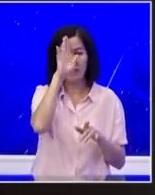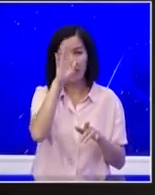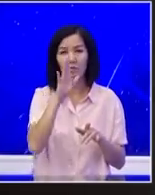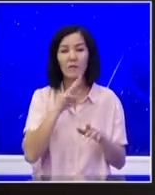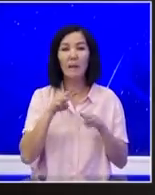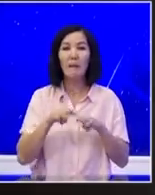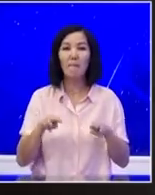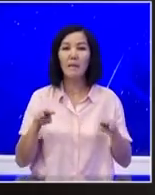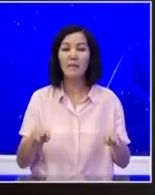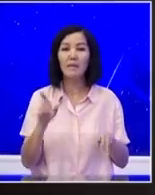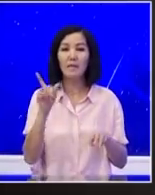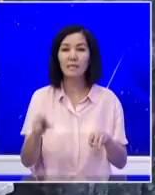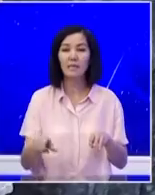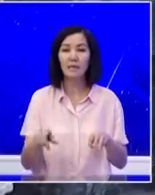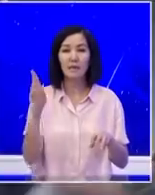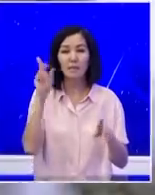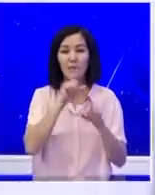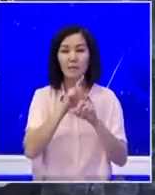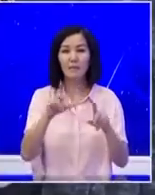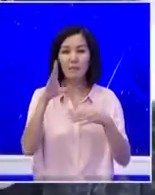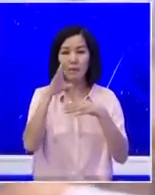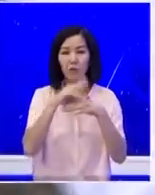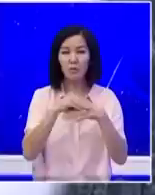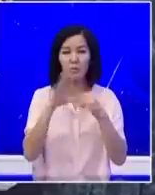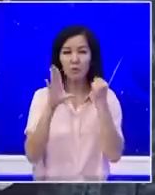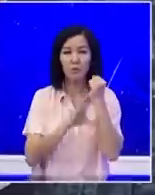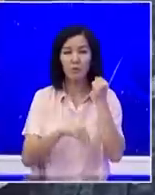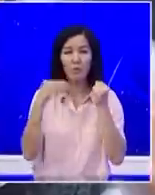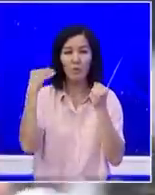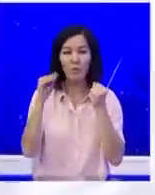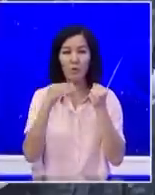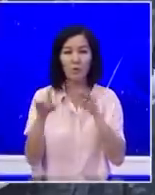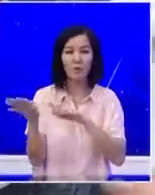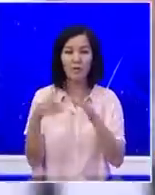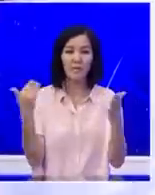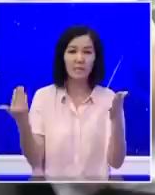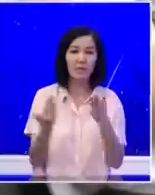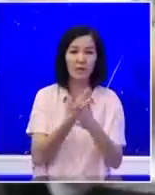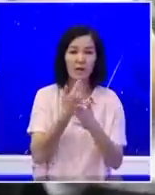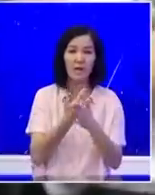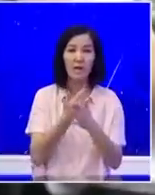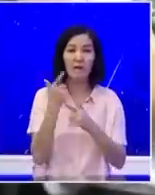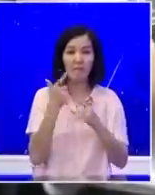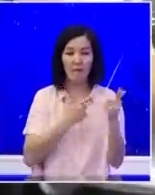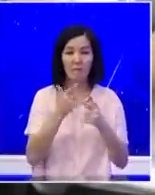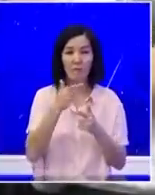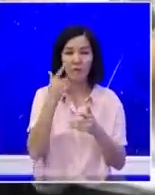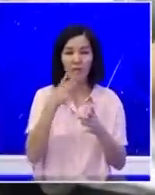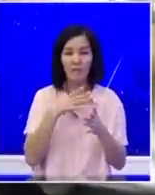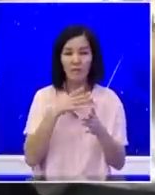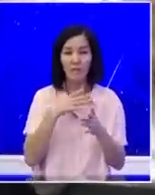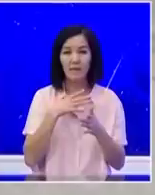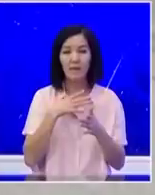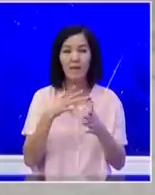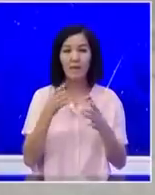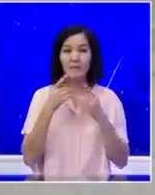министр Асхат Аймағамбетов мектеп бітіру кеші мен соңғы қоңырау шарасын өткізудің жаңа форматы жасалып жатқанын мәлімдеді. Енді салтанатты